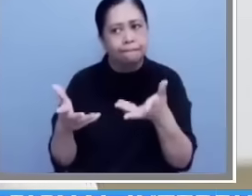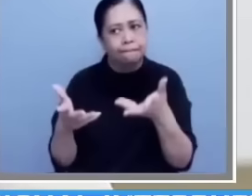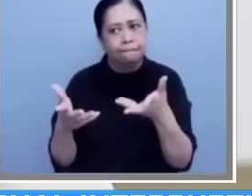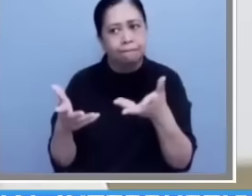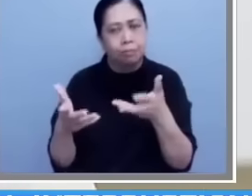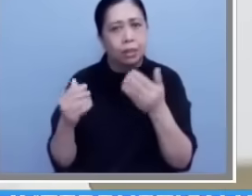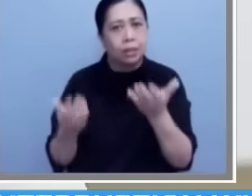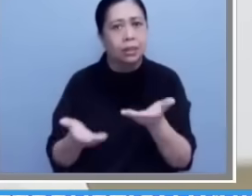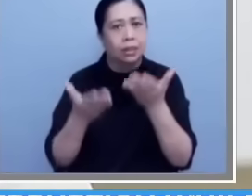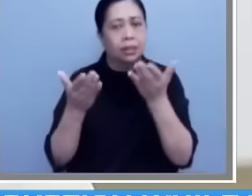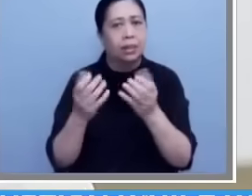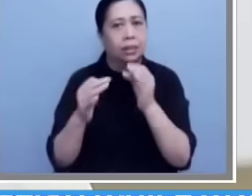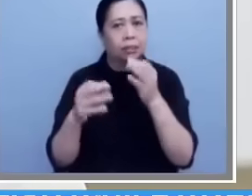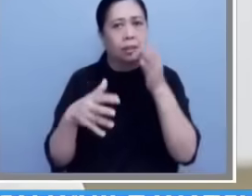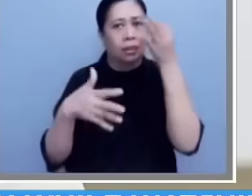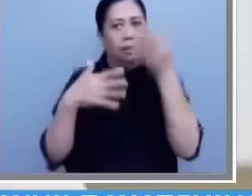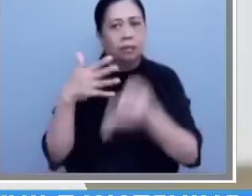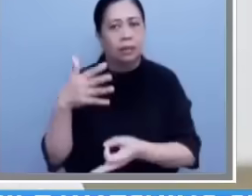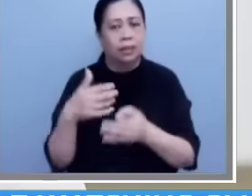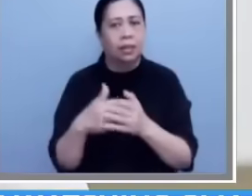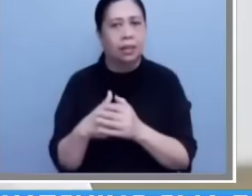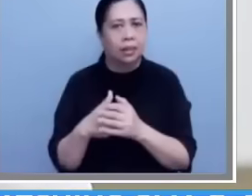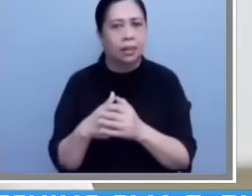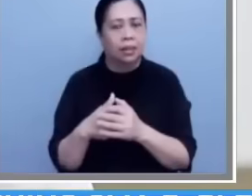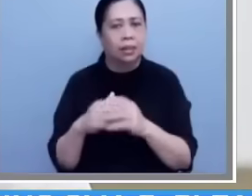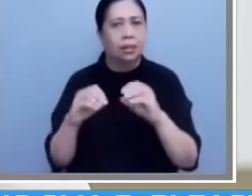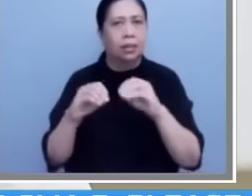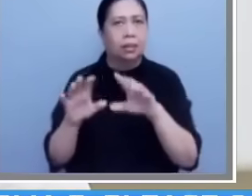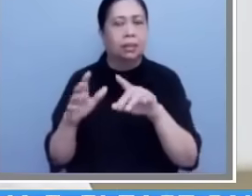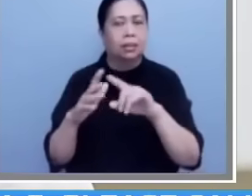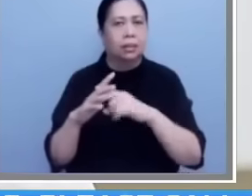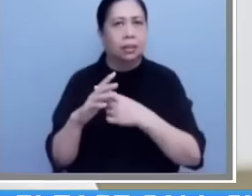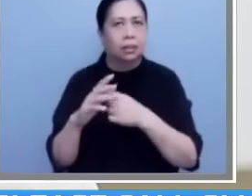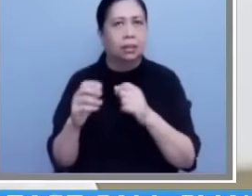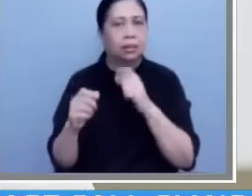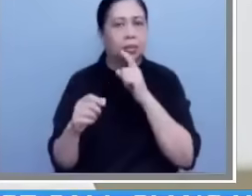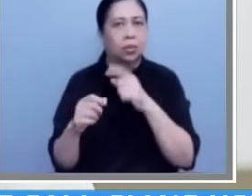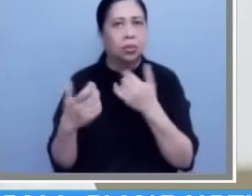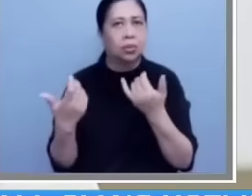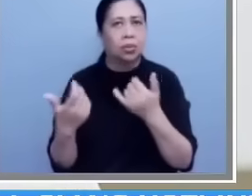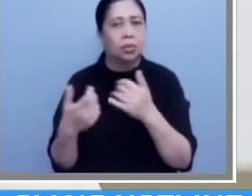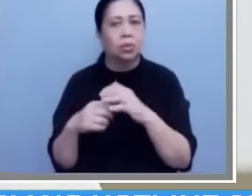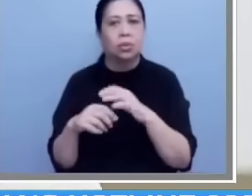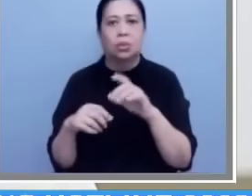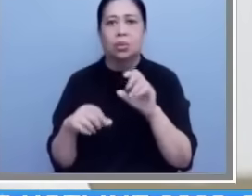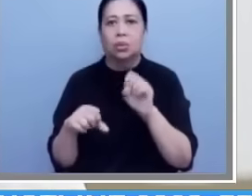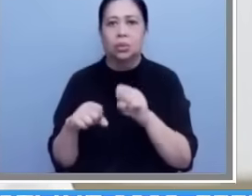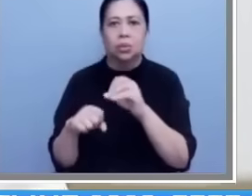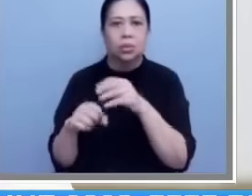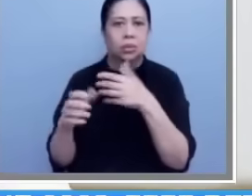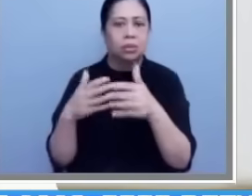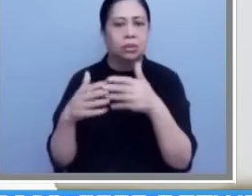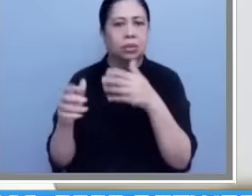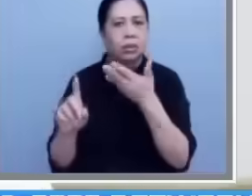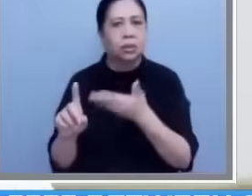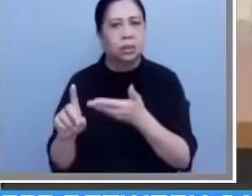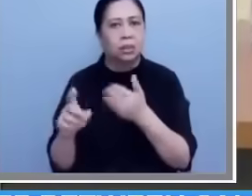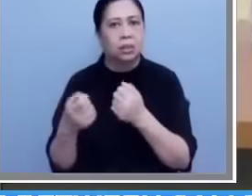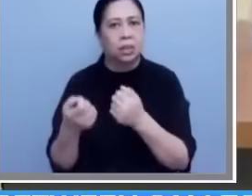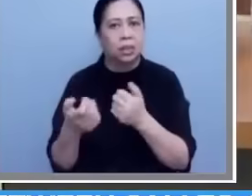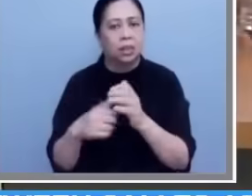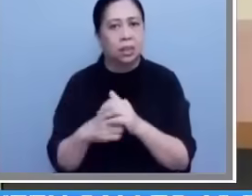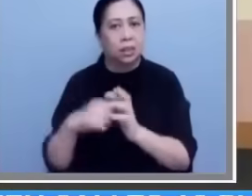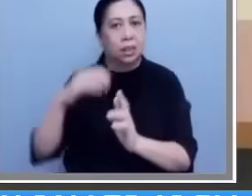ito, once final, ay i-implement po kaagad ito. In fact, naka-implement po yan. Kaya nga po, bagamat siya ay nakakipag-retiro po